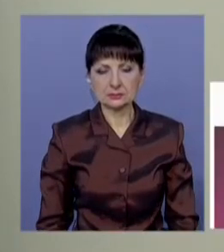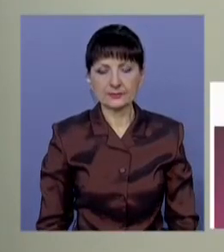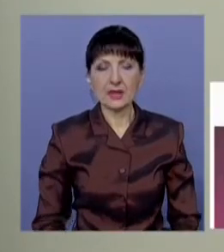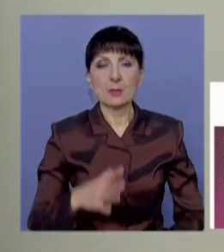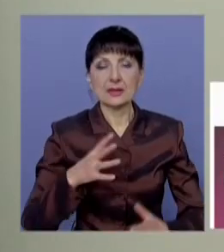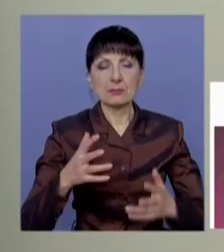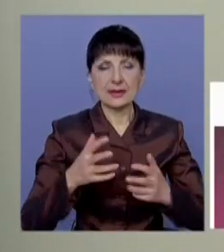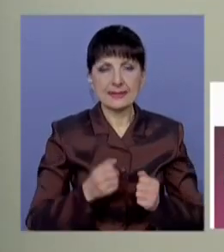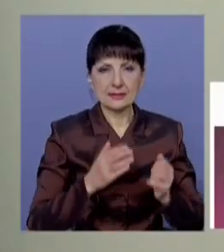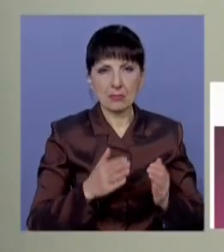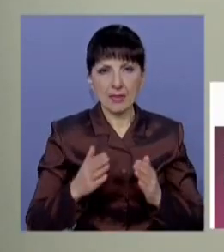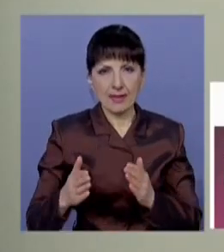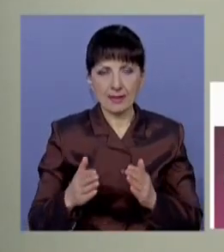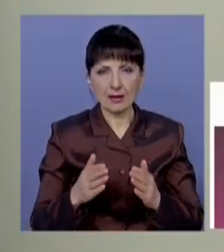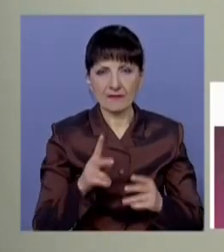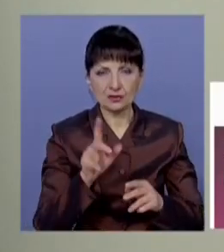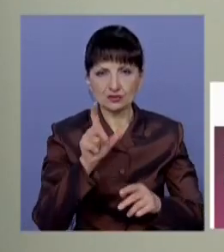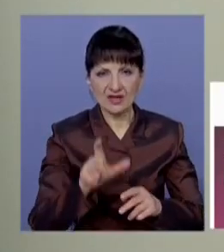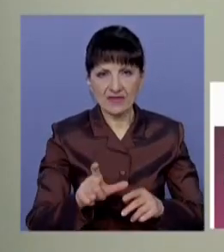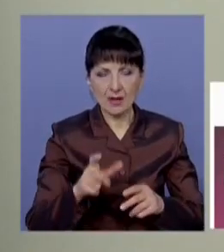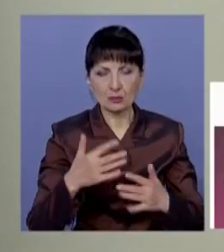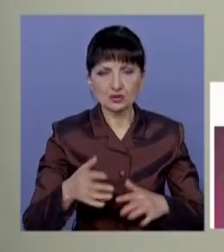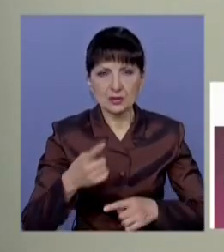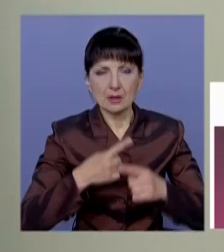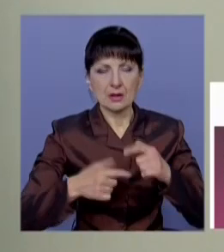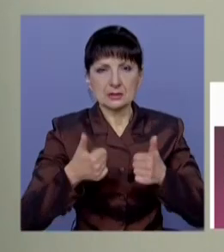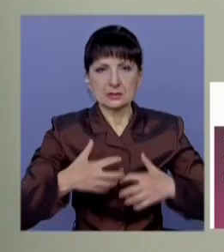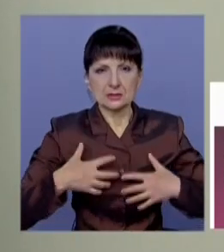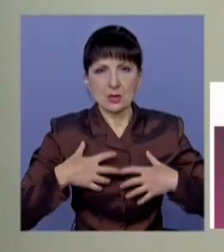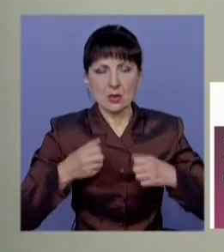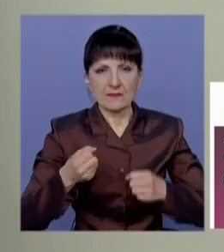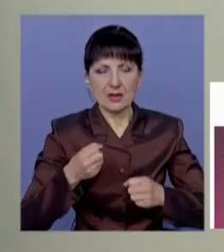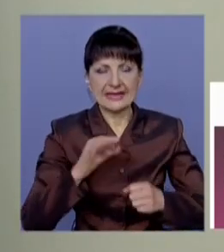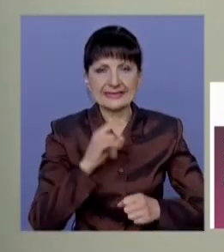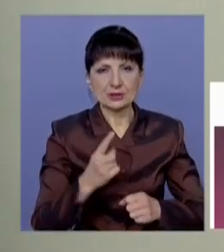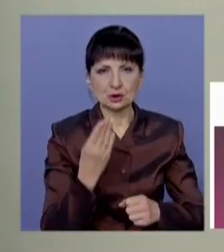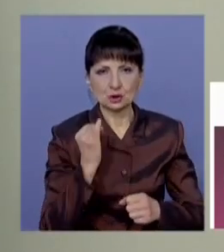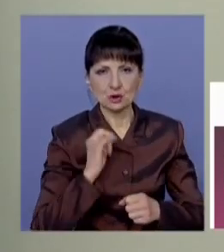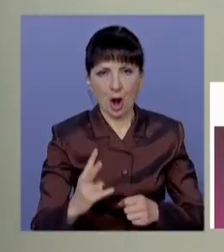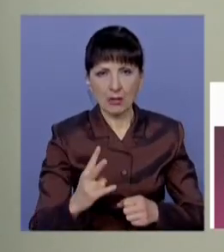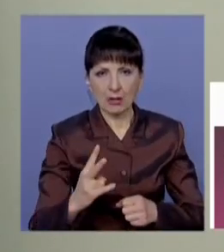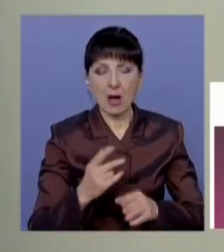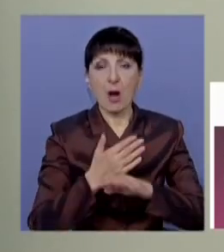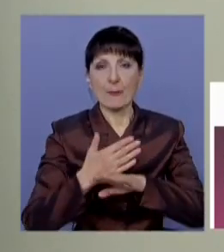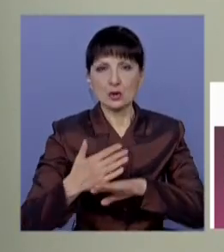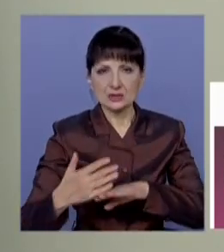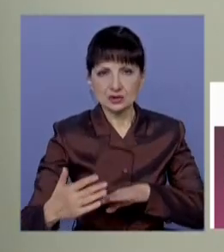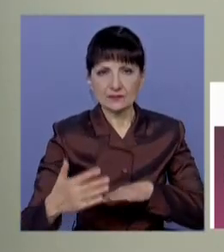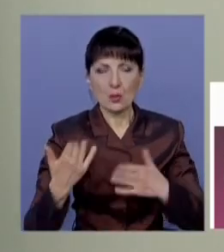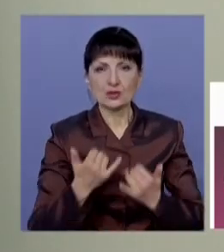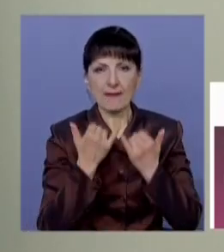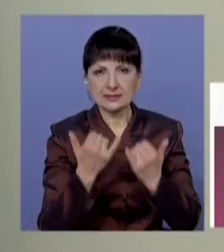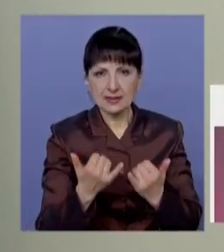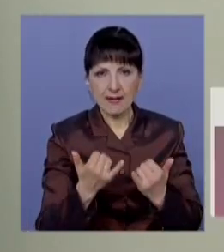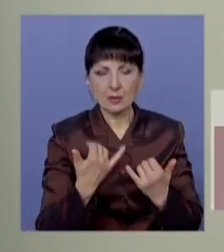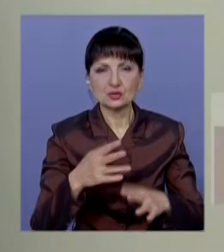по стабилизации состояния и выведению его из травматического плевропульмонального шока, после чего, по показаниям, ему